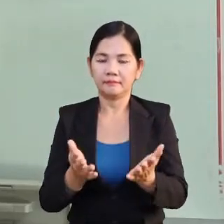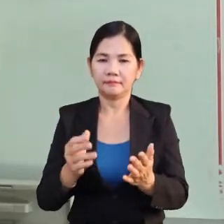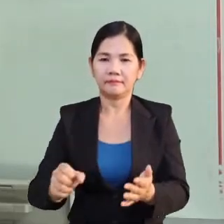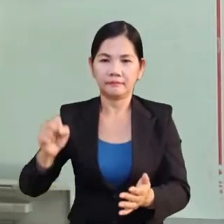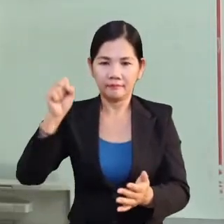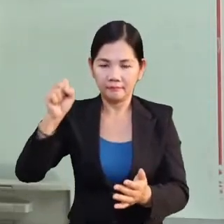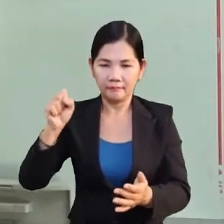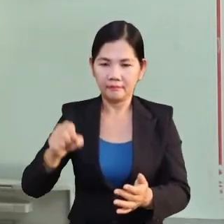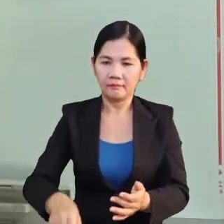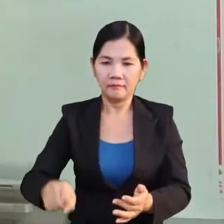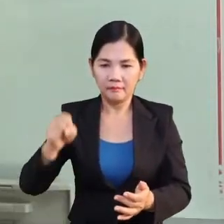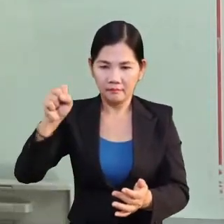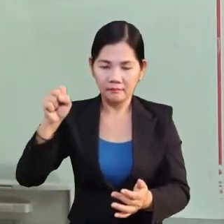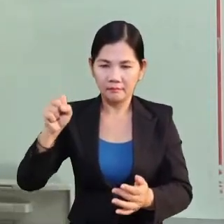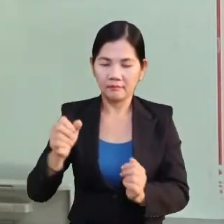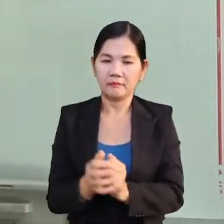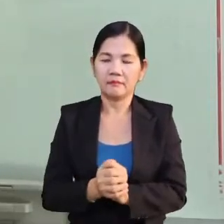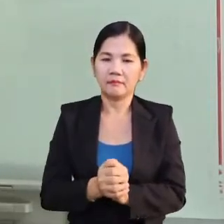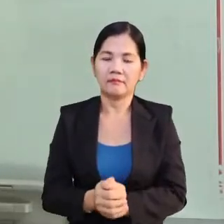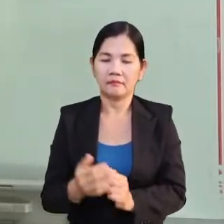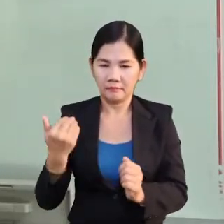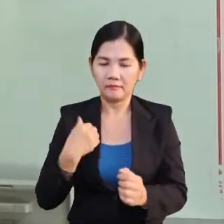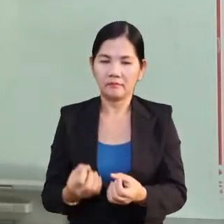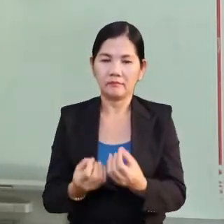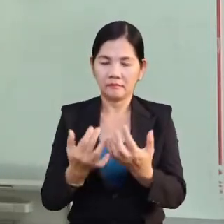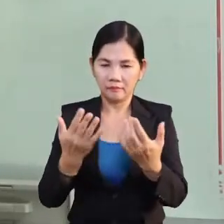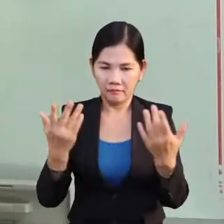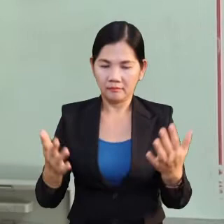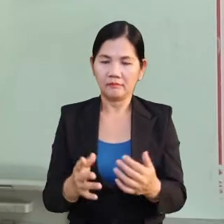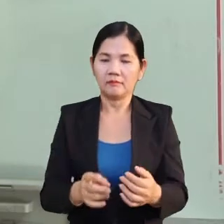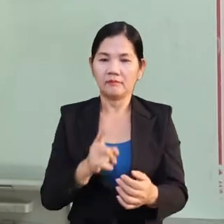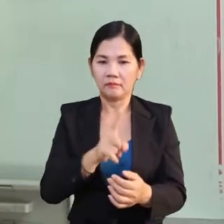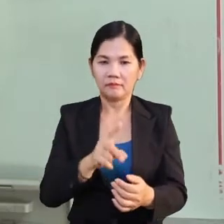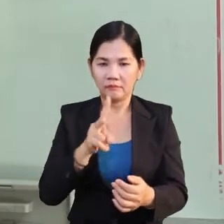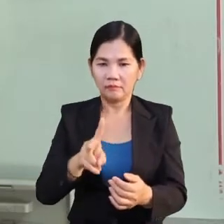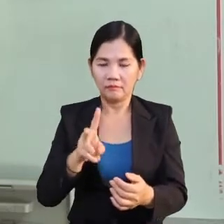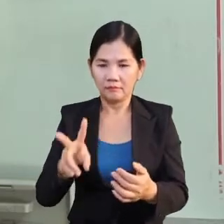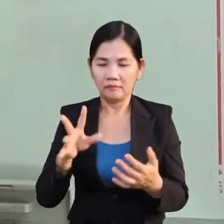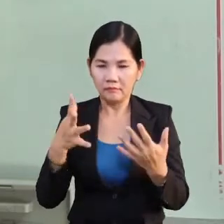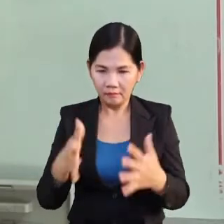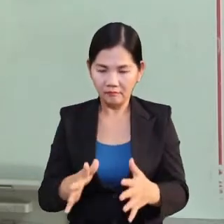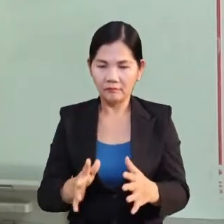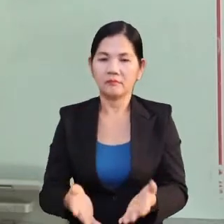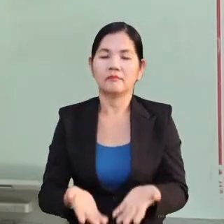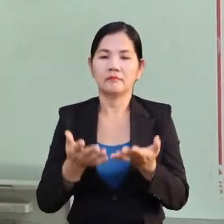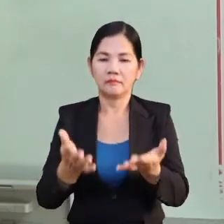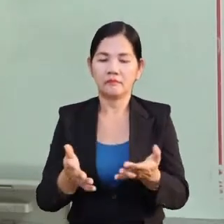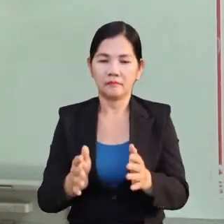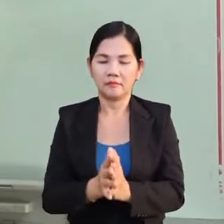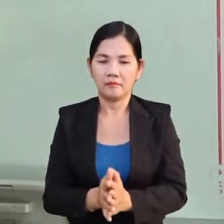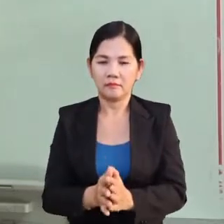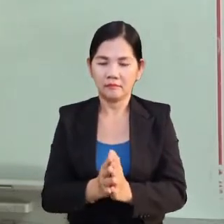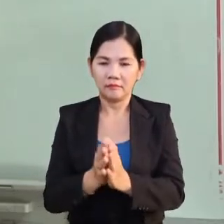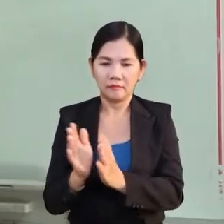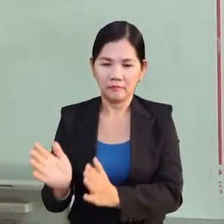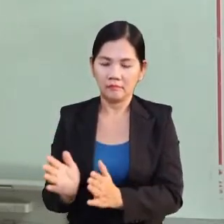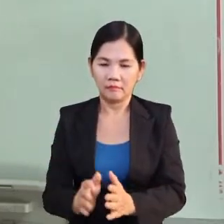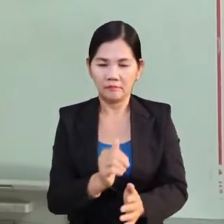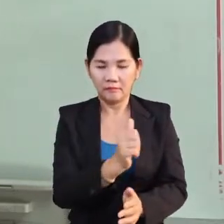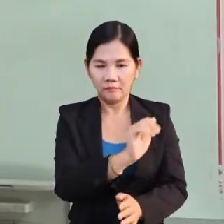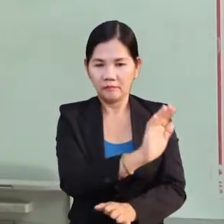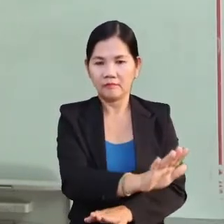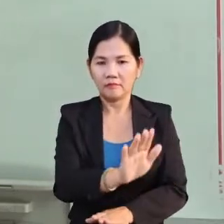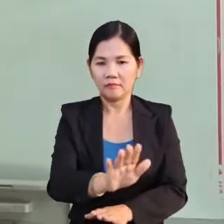ម្នាក់បានមួយមកឬក៏មានកូនខ្លះមានច្រើនពីមួយទៀតឬលើសពីមួយទៀតណោះអញ្ចឹងយើងត្រូវមានរៀងខ្លួនដើម្បី